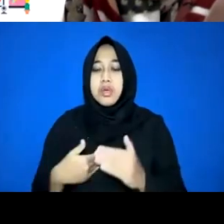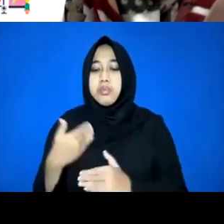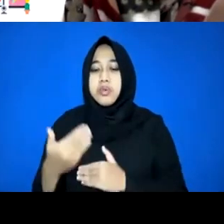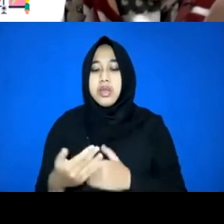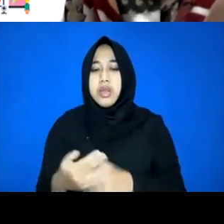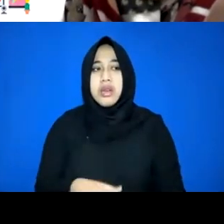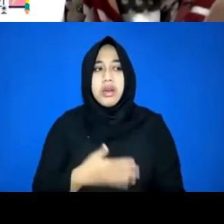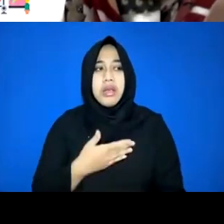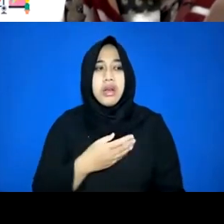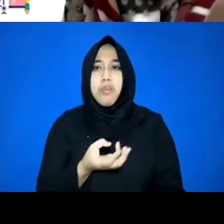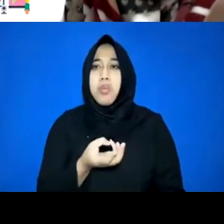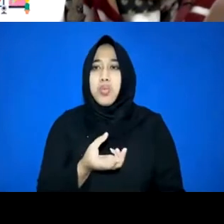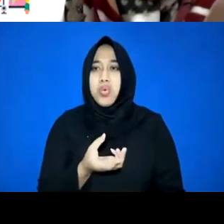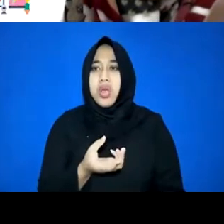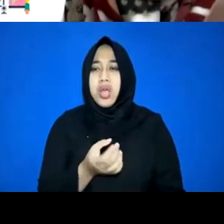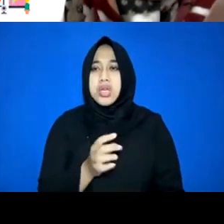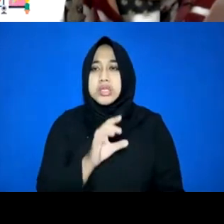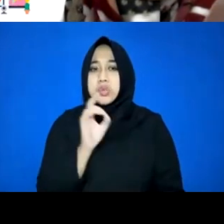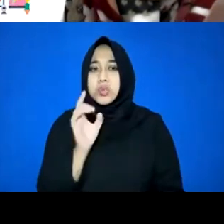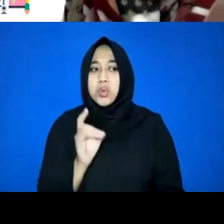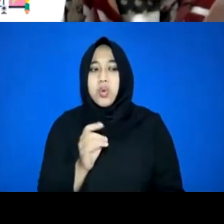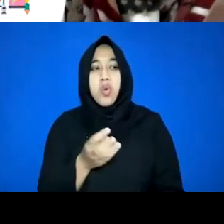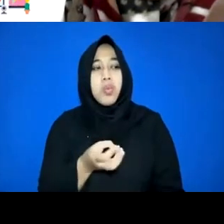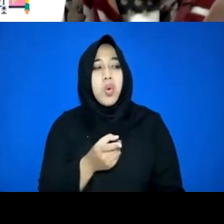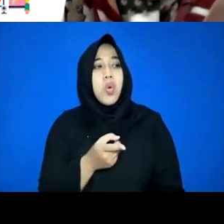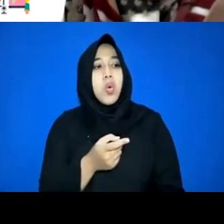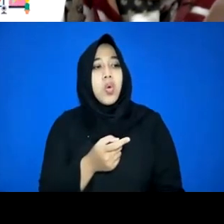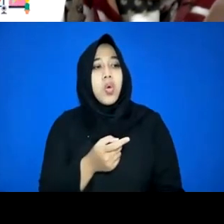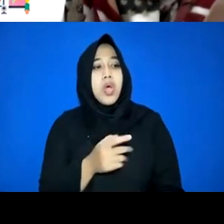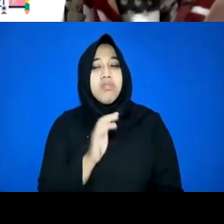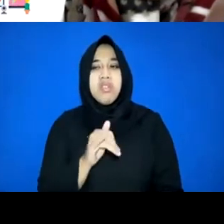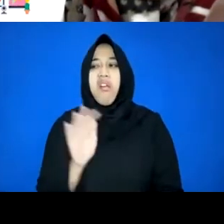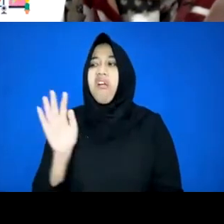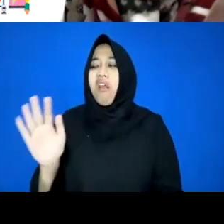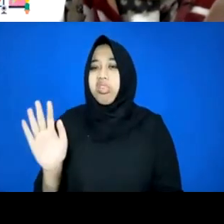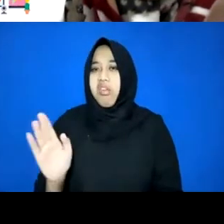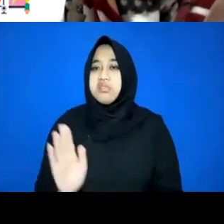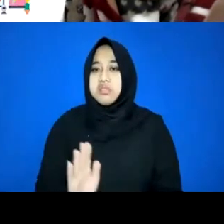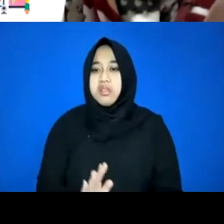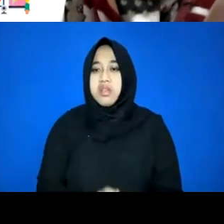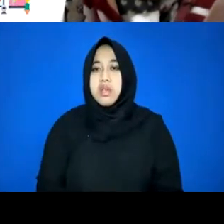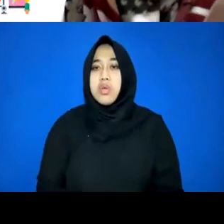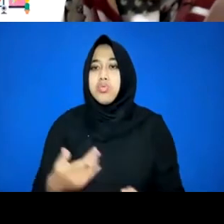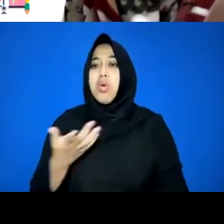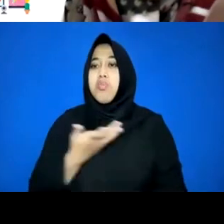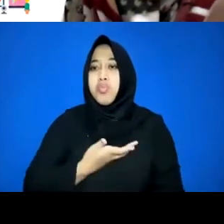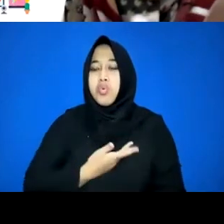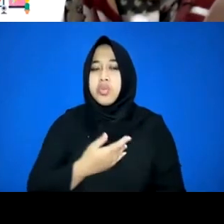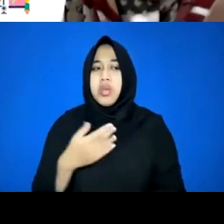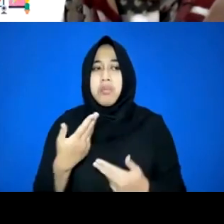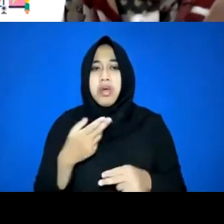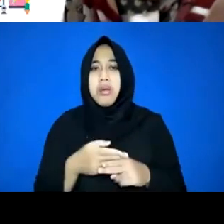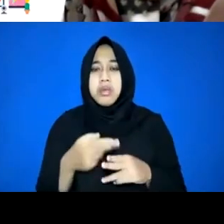terlalu menggampangkan sesuatu gitu ya, menggampangkan ya deh ntar aja gitu, udah punya kok yang namanya